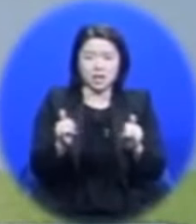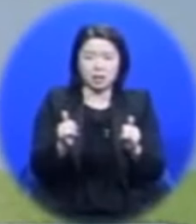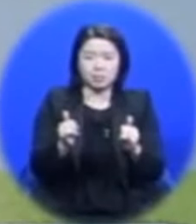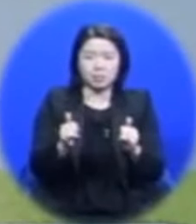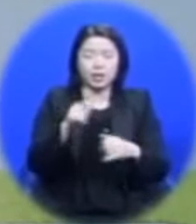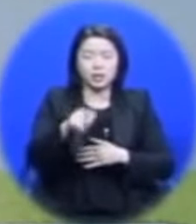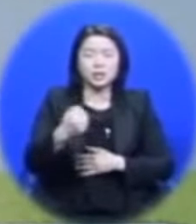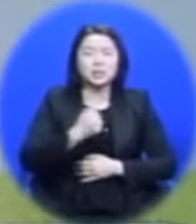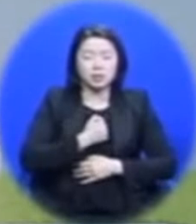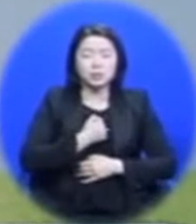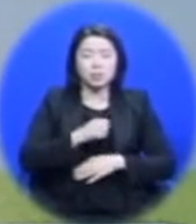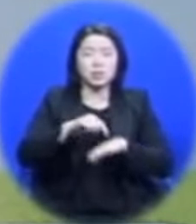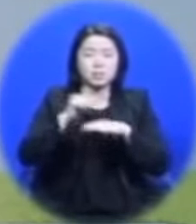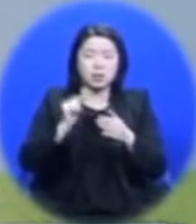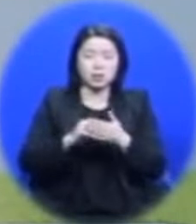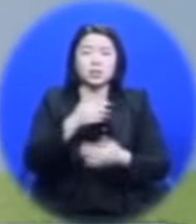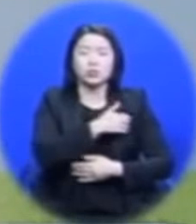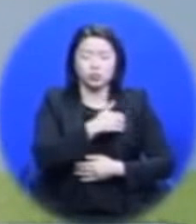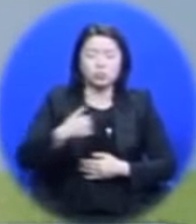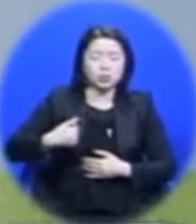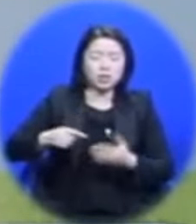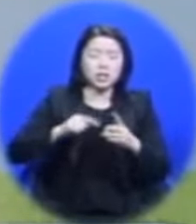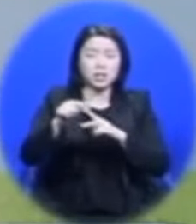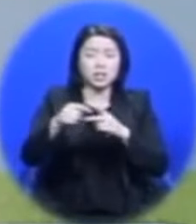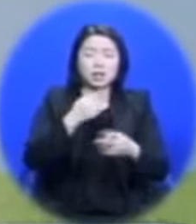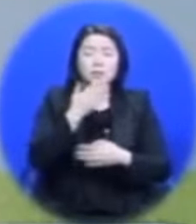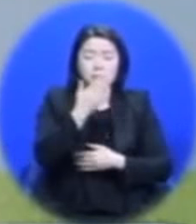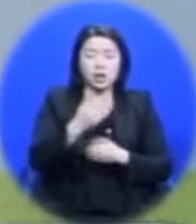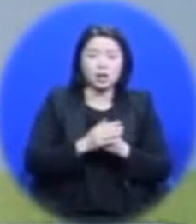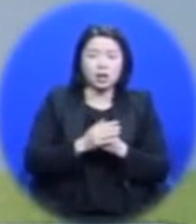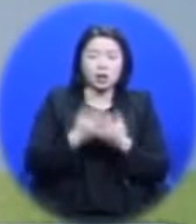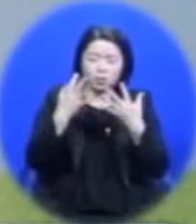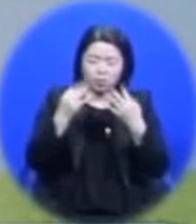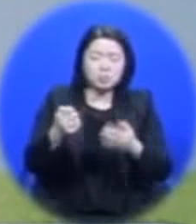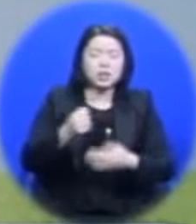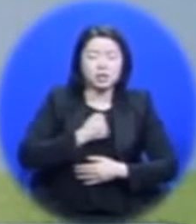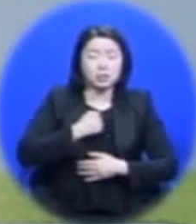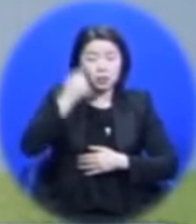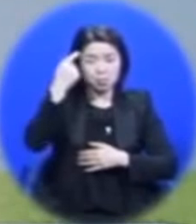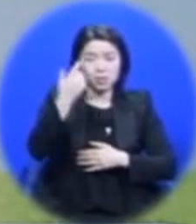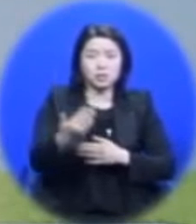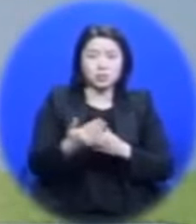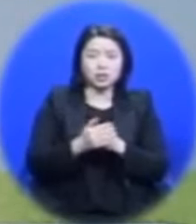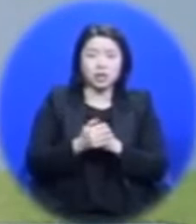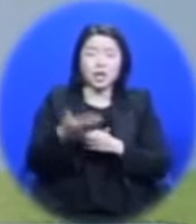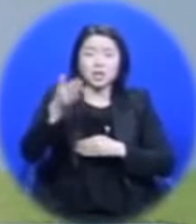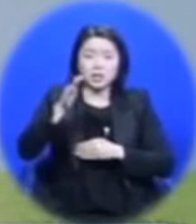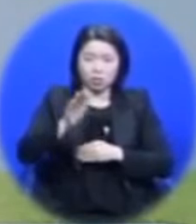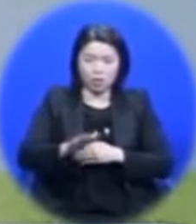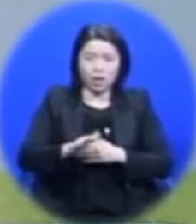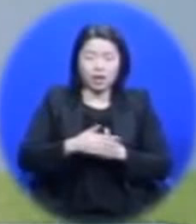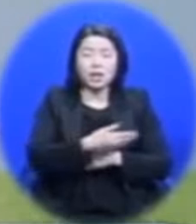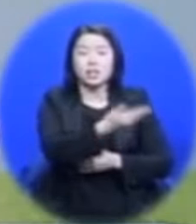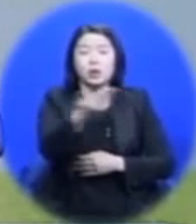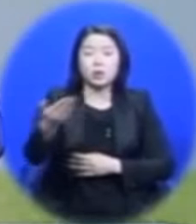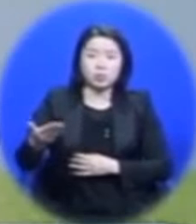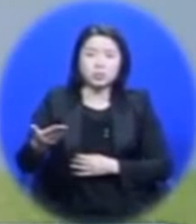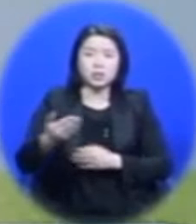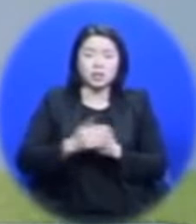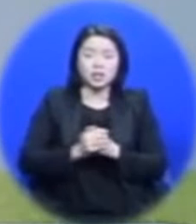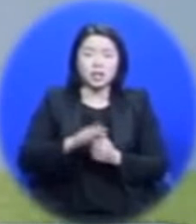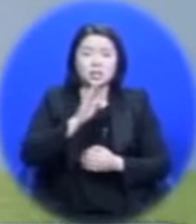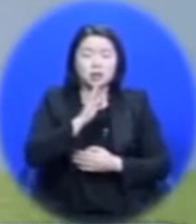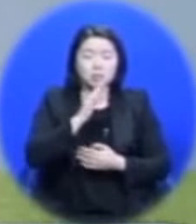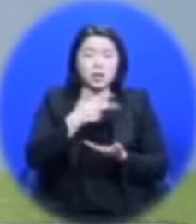그 답답한 마음을 충분히 이해합니다. 얼마나 답답하세요. 그러나 여러분들이